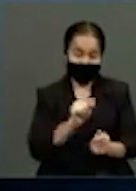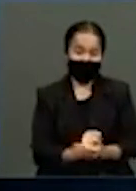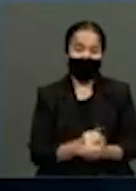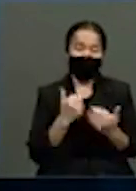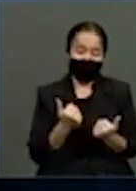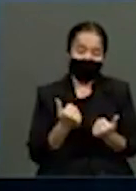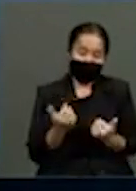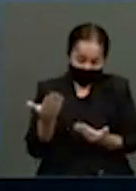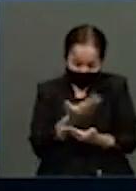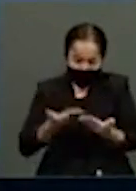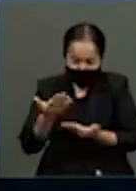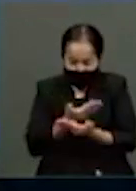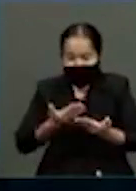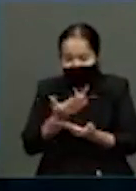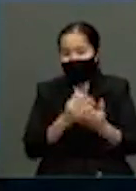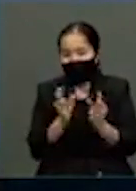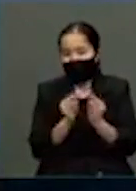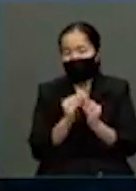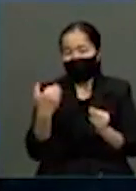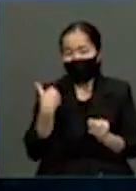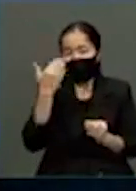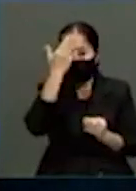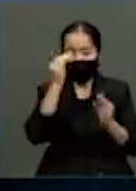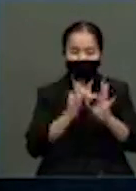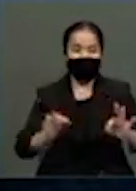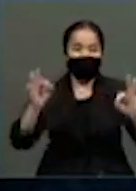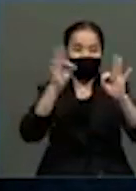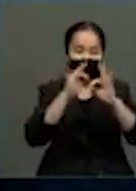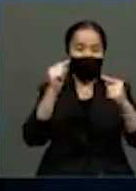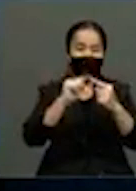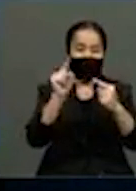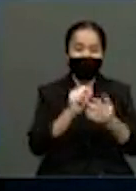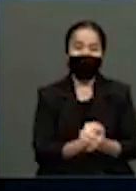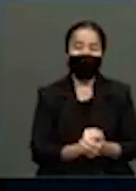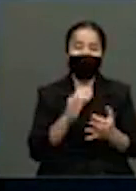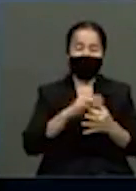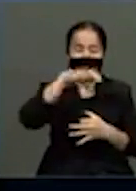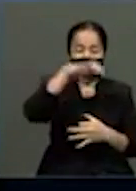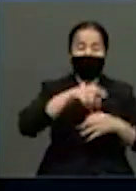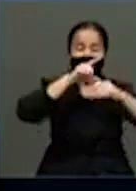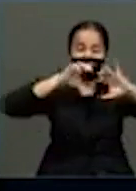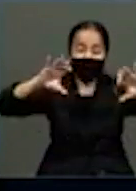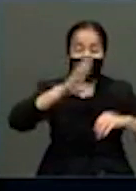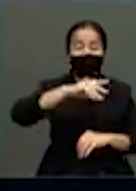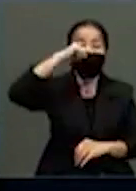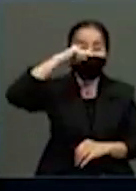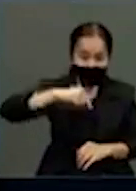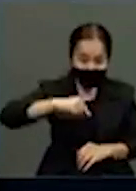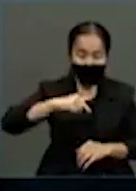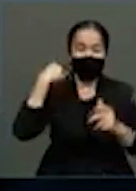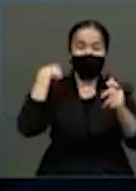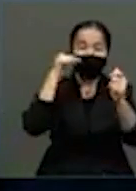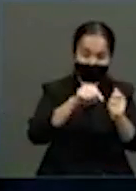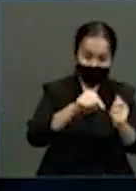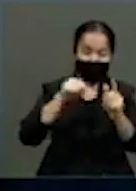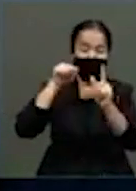มควรในที่ประชุมเพราะว่าจุดหลักของการแบ่งส่วนราชการของประเทศไทยถ้าจังหวัดก็แบ่งเป็นอำเภอเป็นต